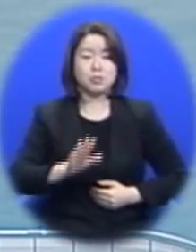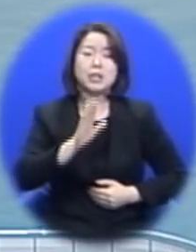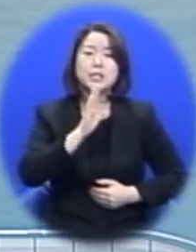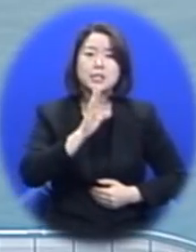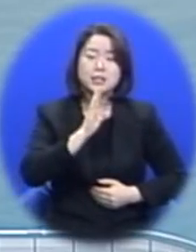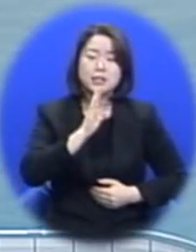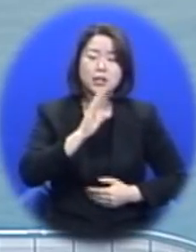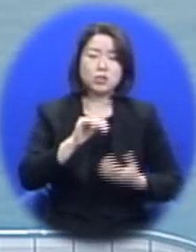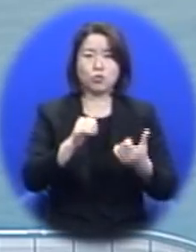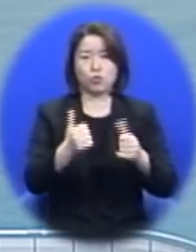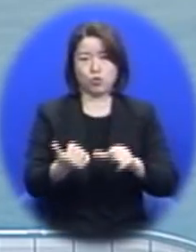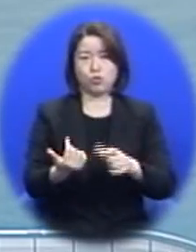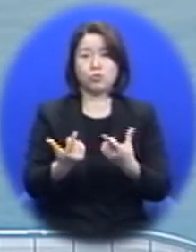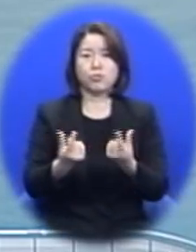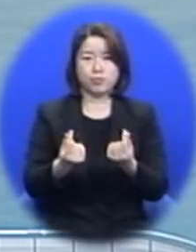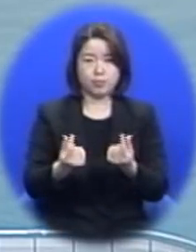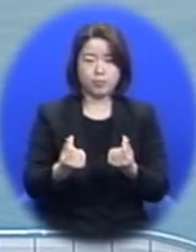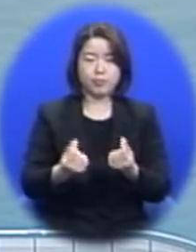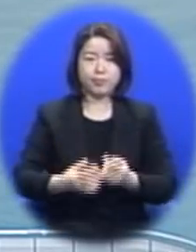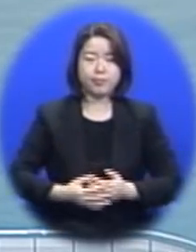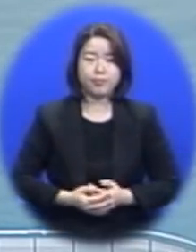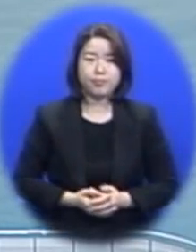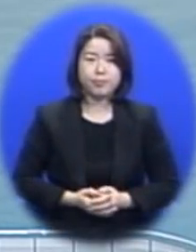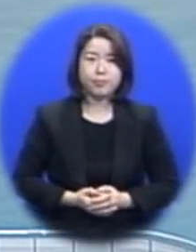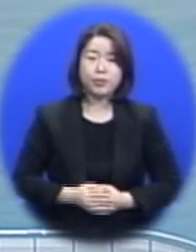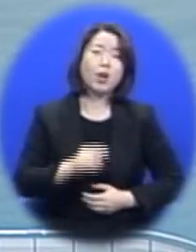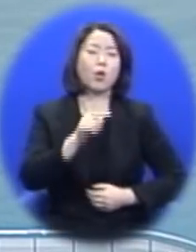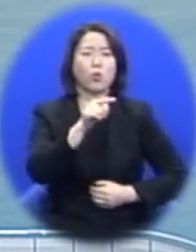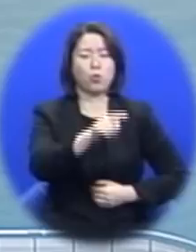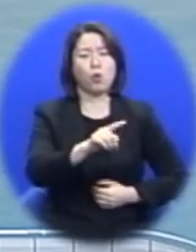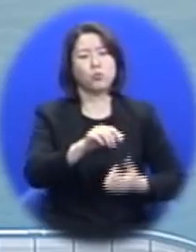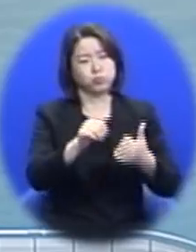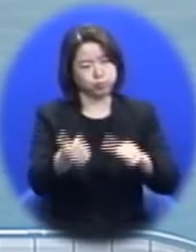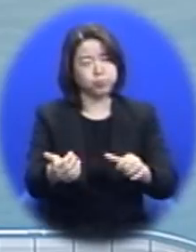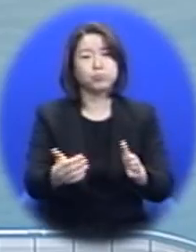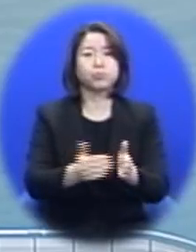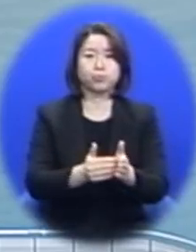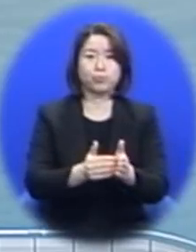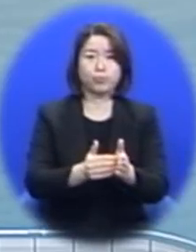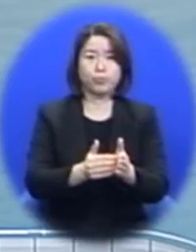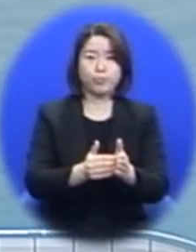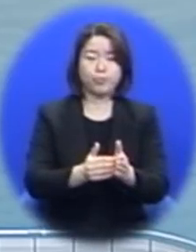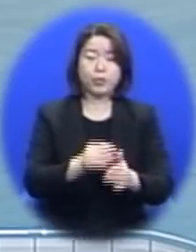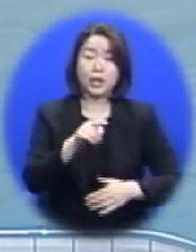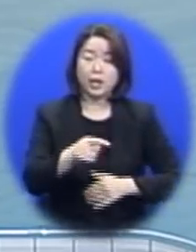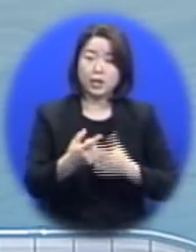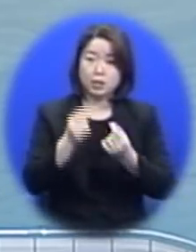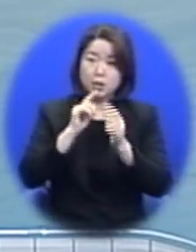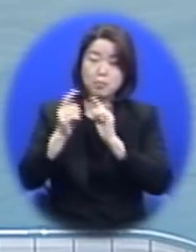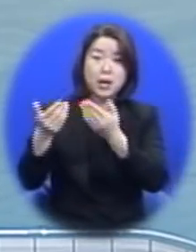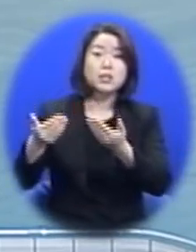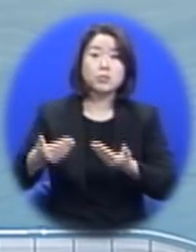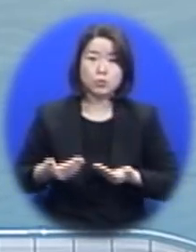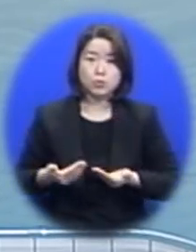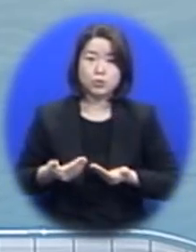실상은 죽은 것이다. 너는 죽었어. 이렇게 말씀하시는